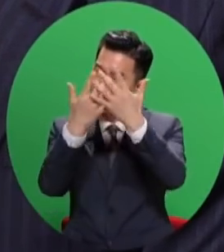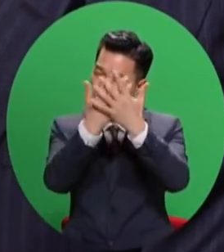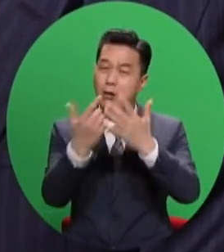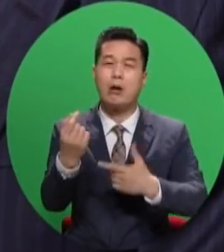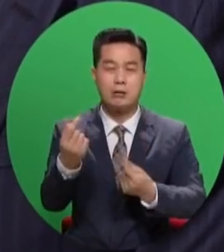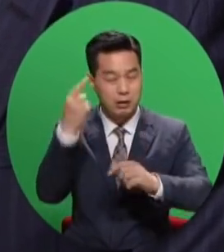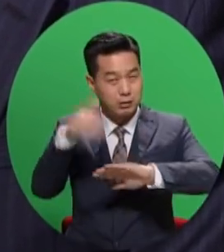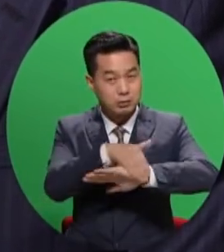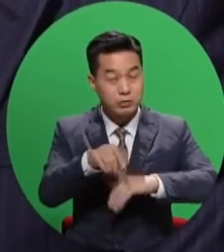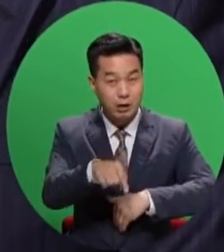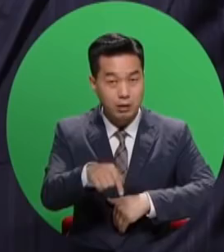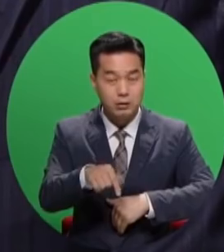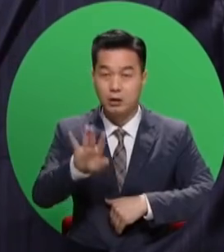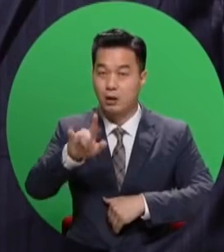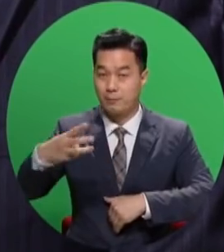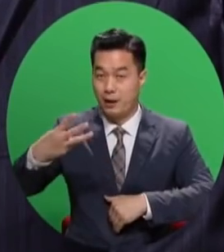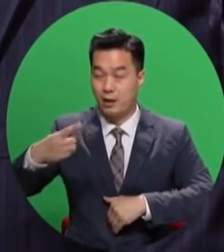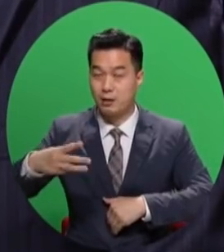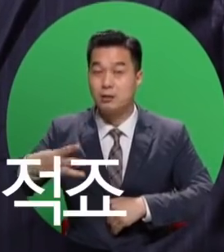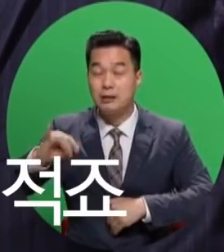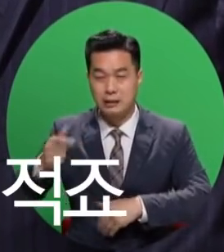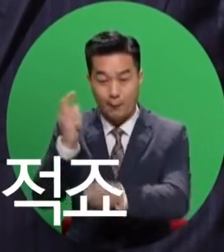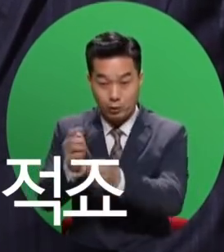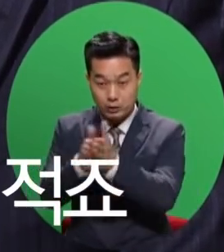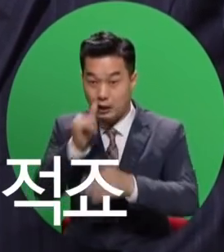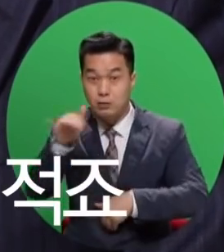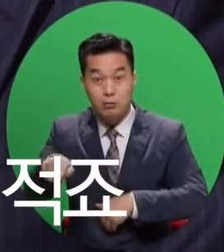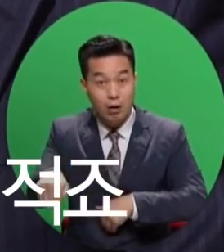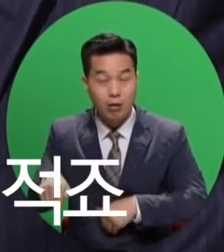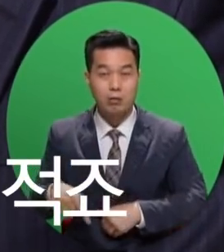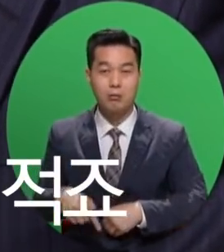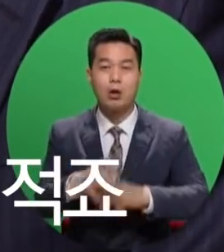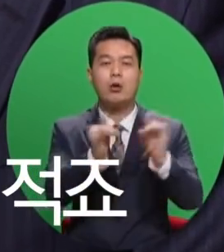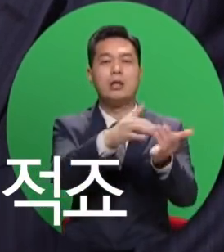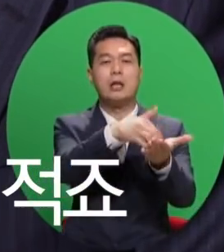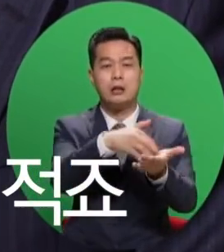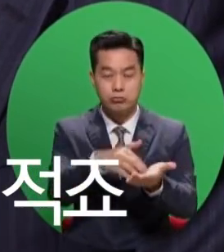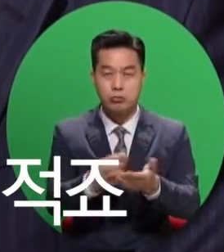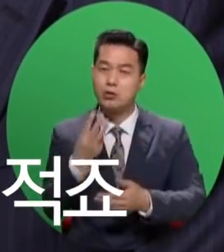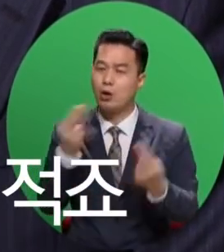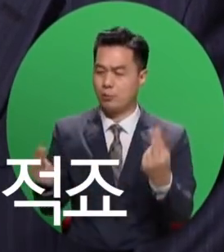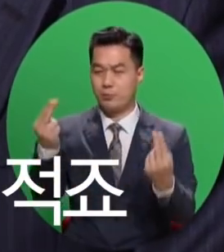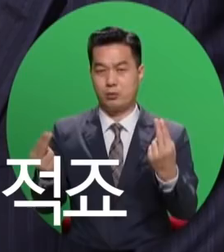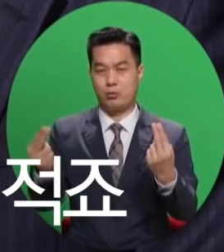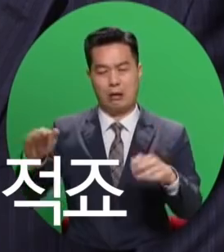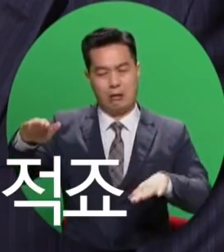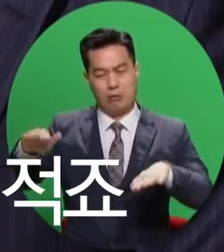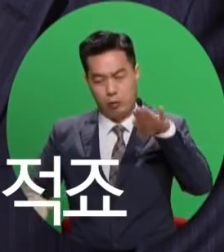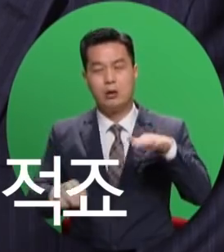아니 그런 별러 는 전에 배를 이슬 시작을 했는데 헨리는 인구가 서우 라고 비교가 안되게